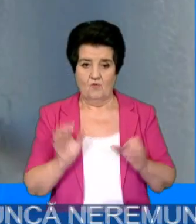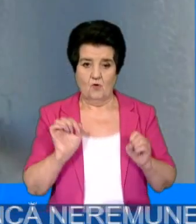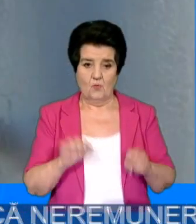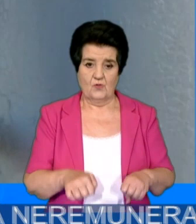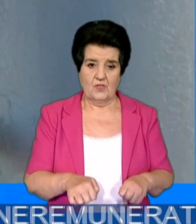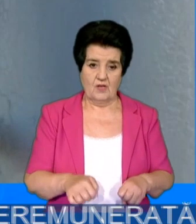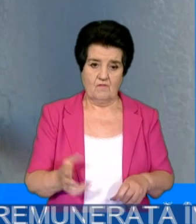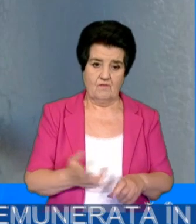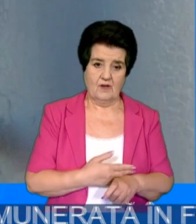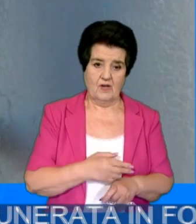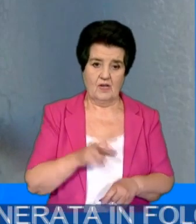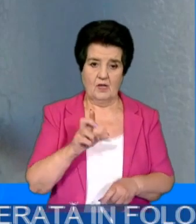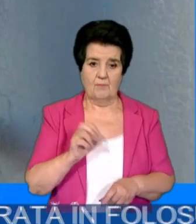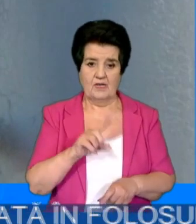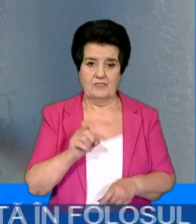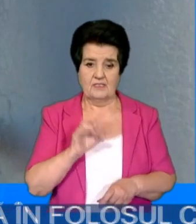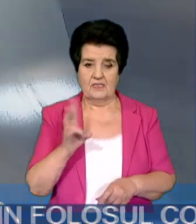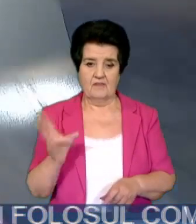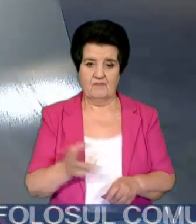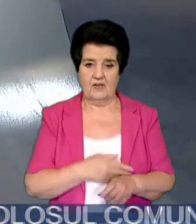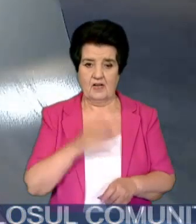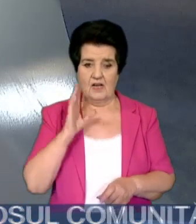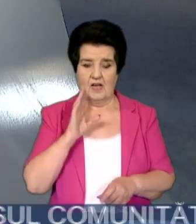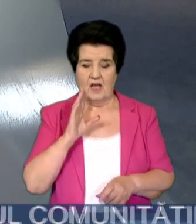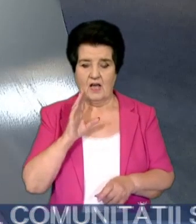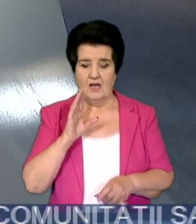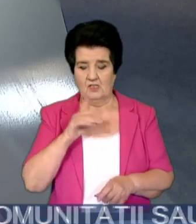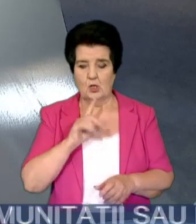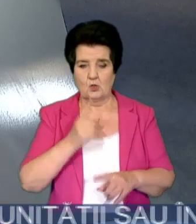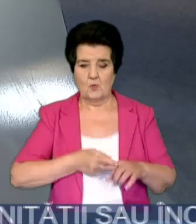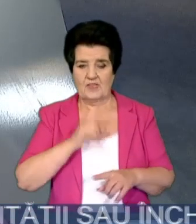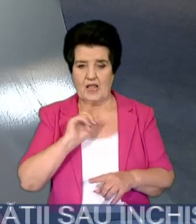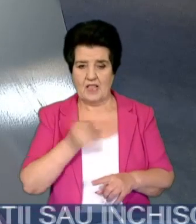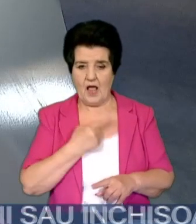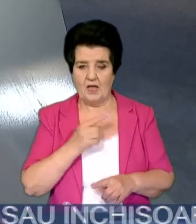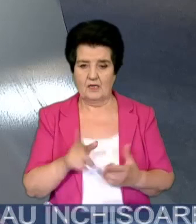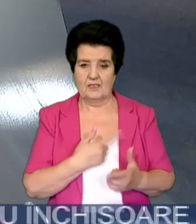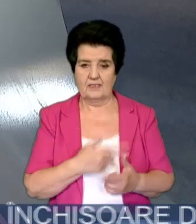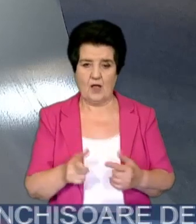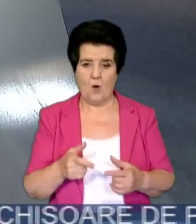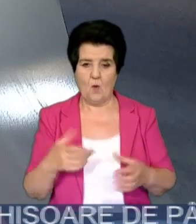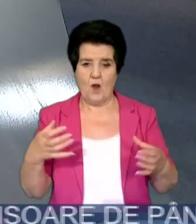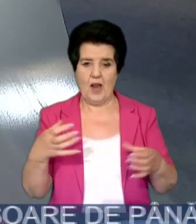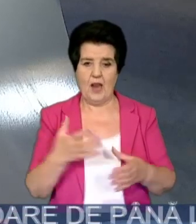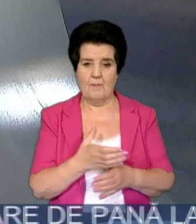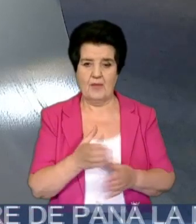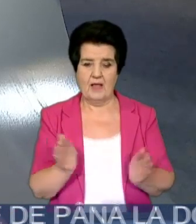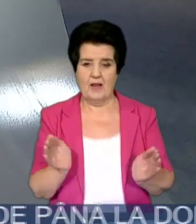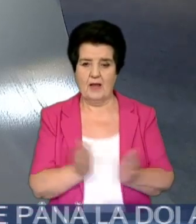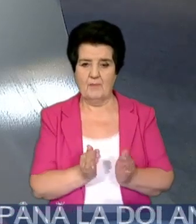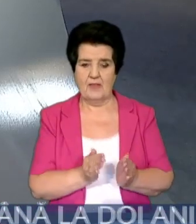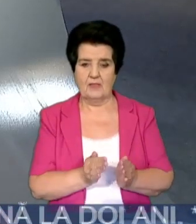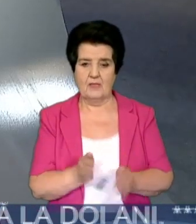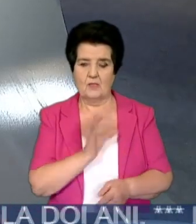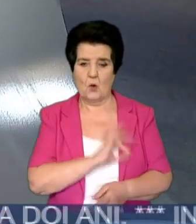trăi fără bazin o jumătate de an sau fără sau cu niște limitându-și niște